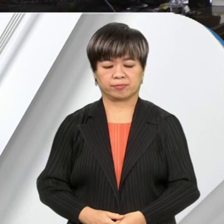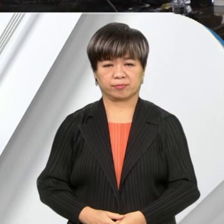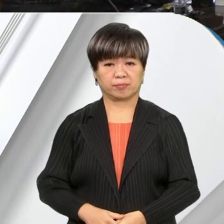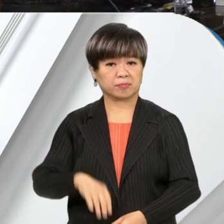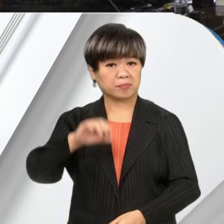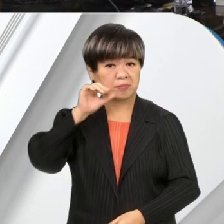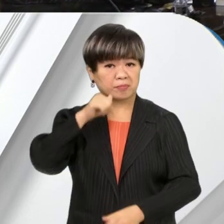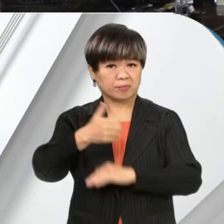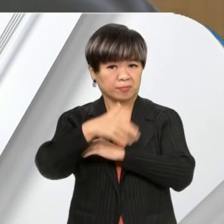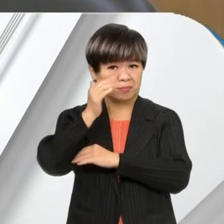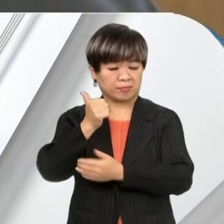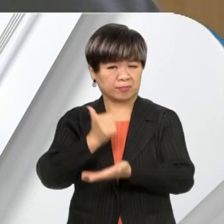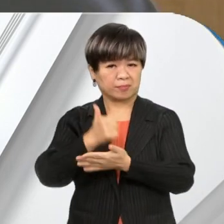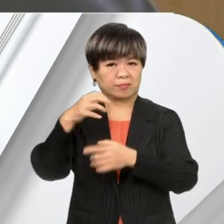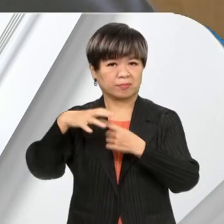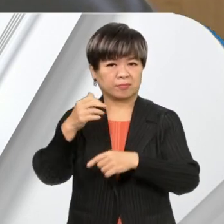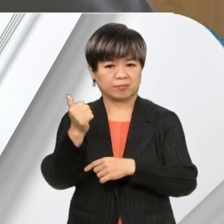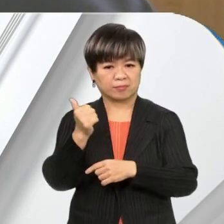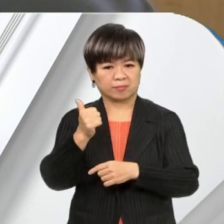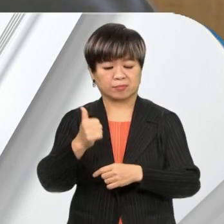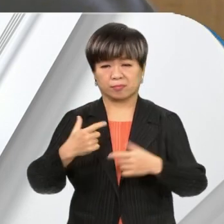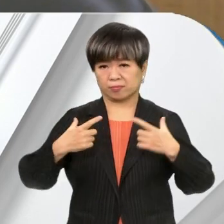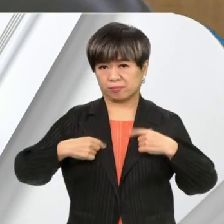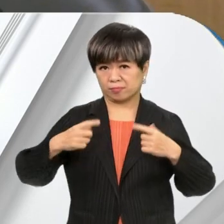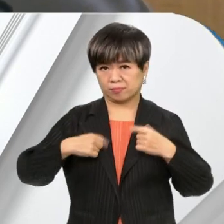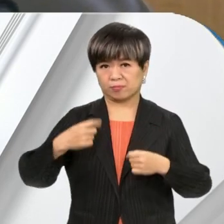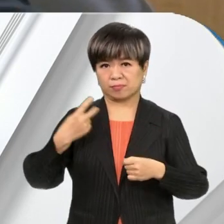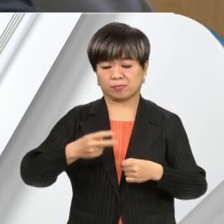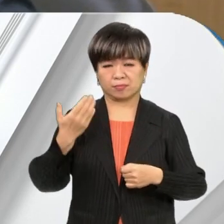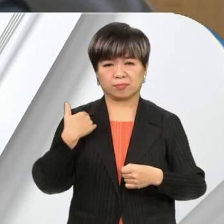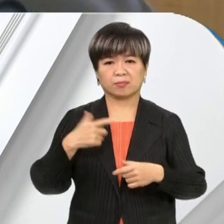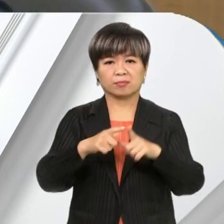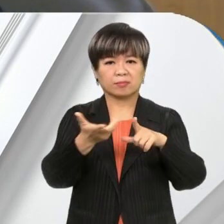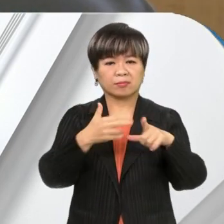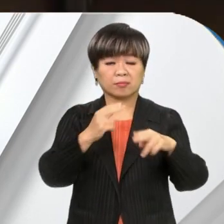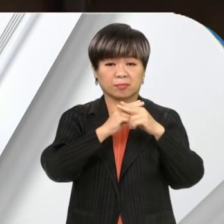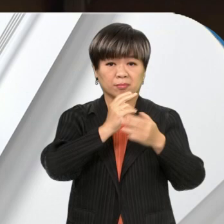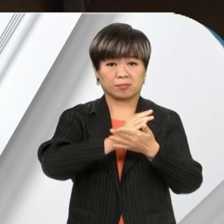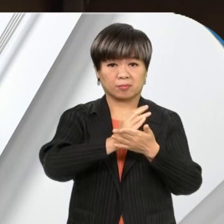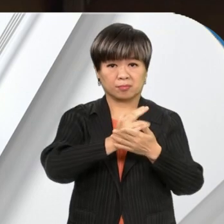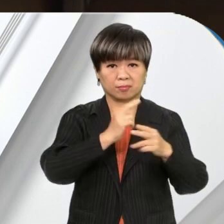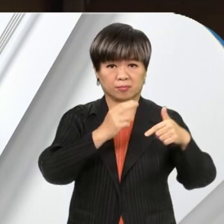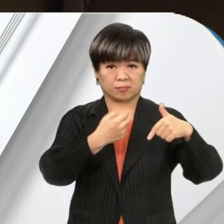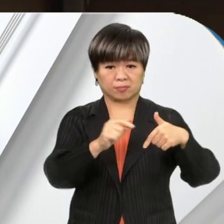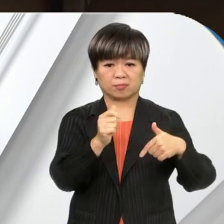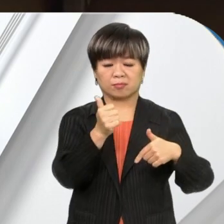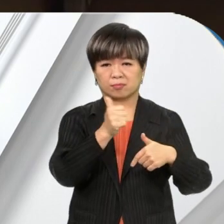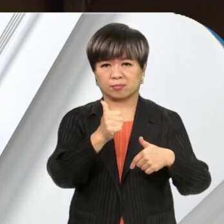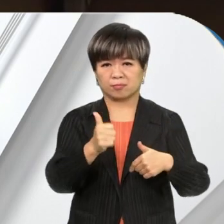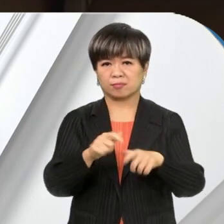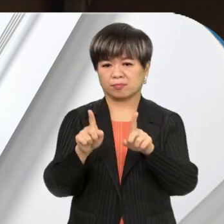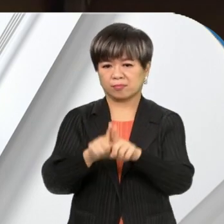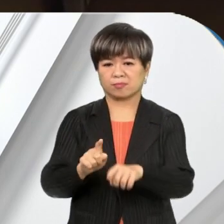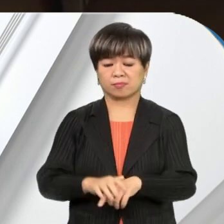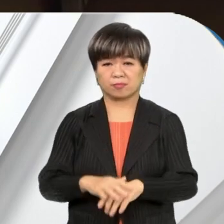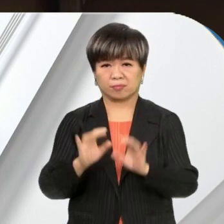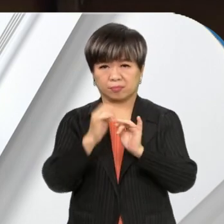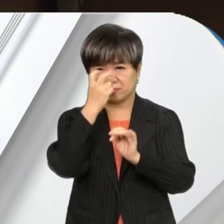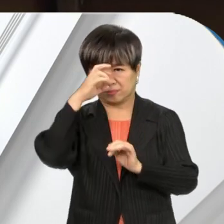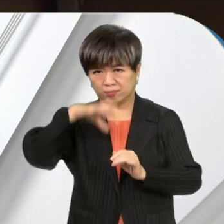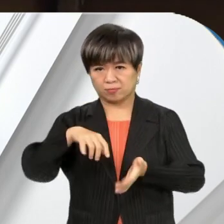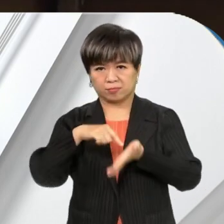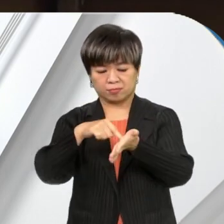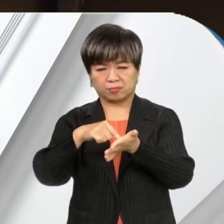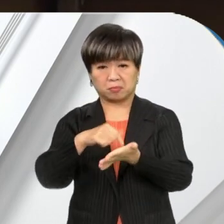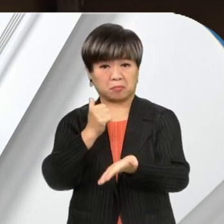苗栗县中东县人中东健，托律师同前太夫父母处秘书副总监的陪同下，针对体检处提出的东